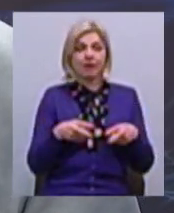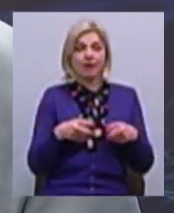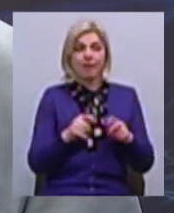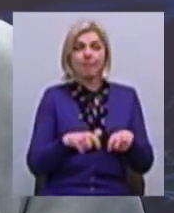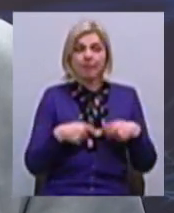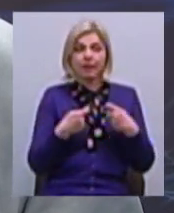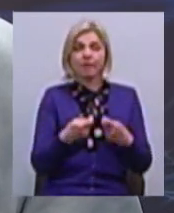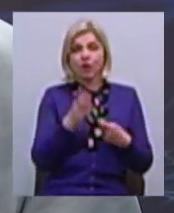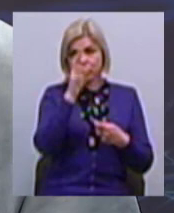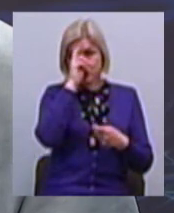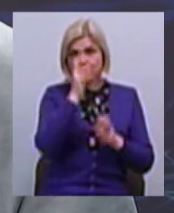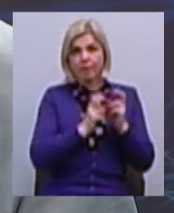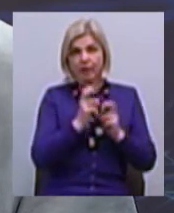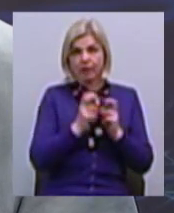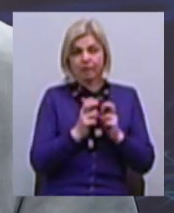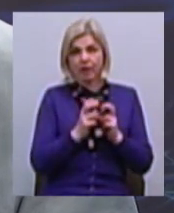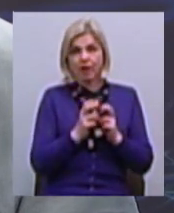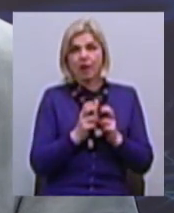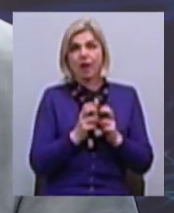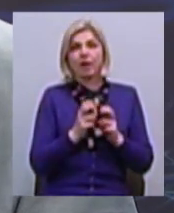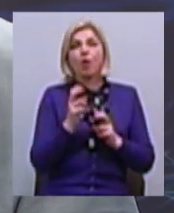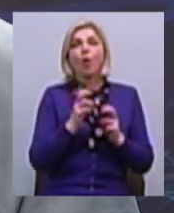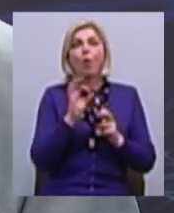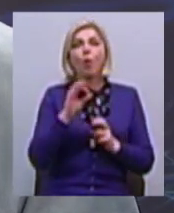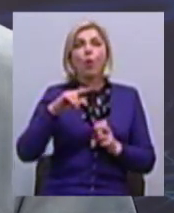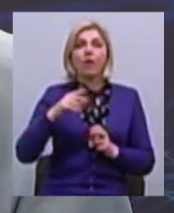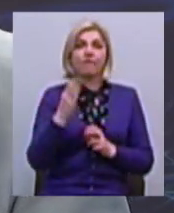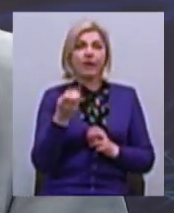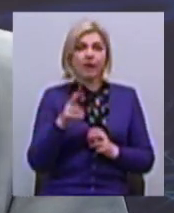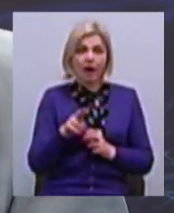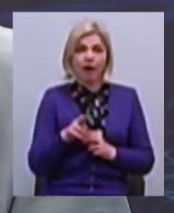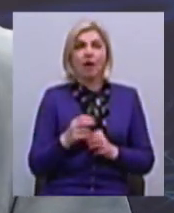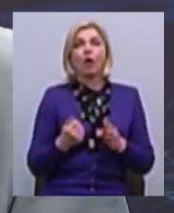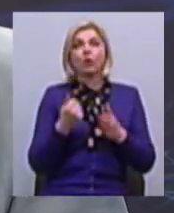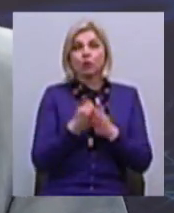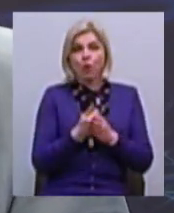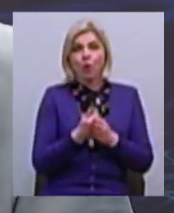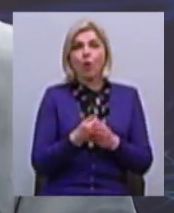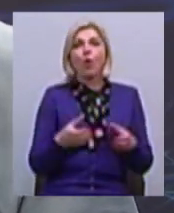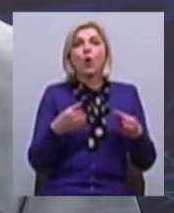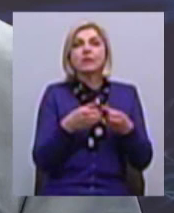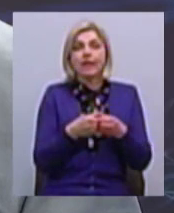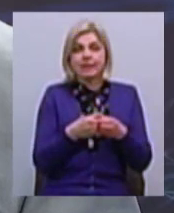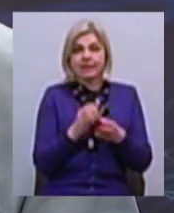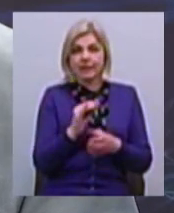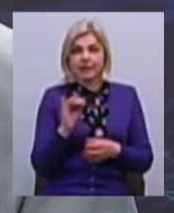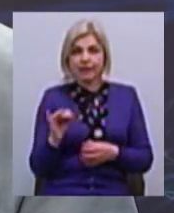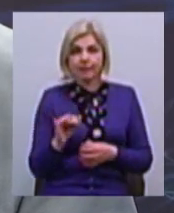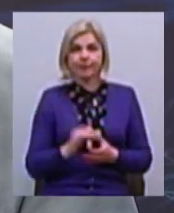передачі державного підприємства «Ставідорна компанія» Ольвія до концесії.